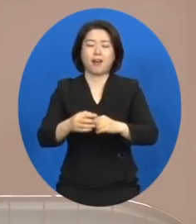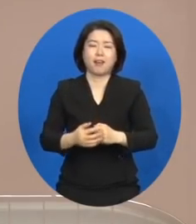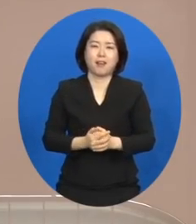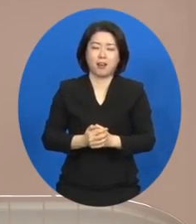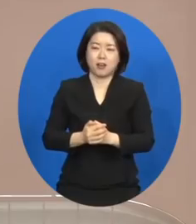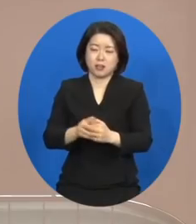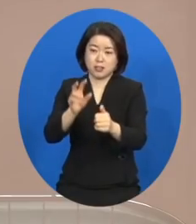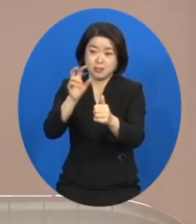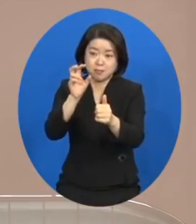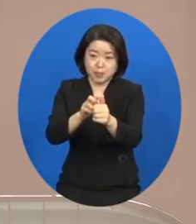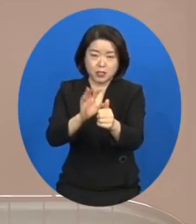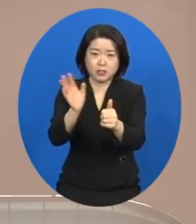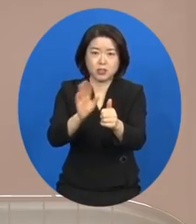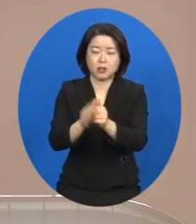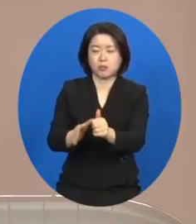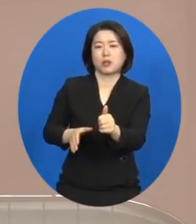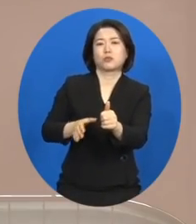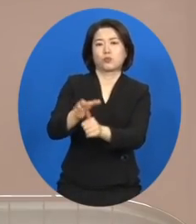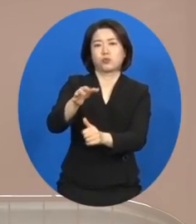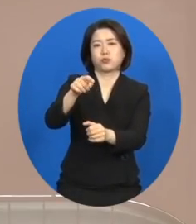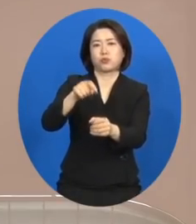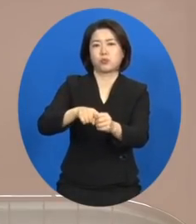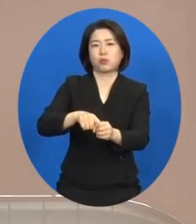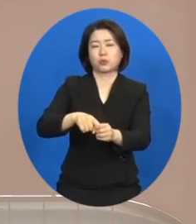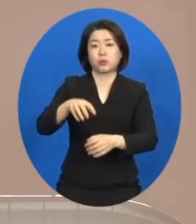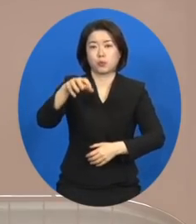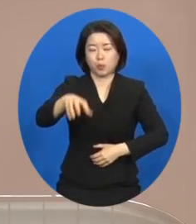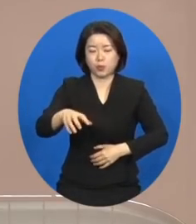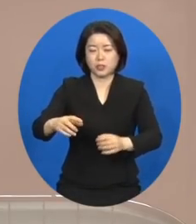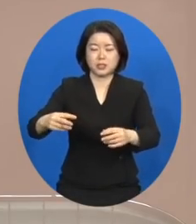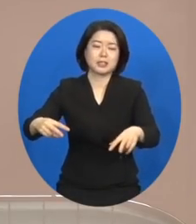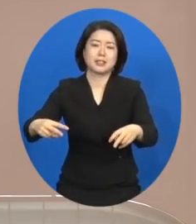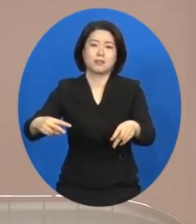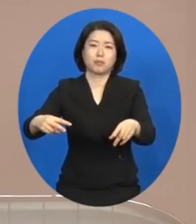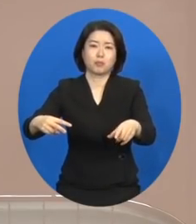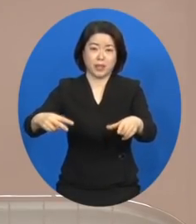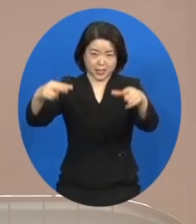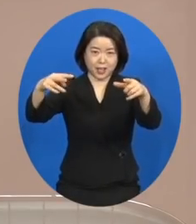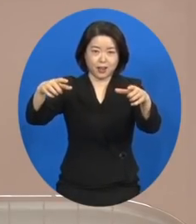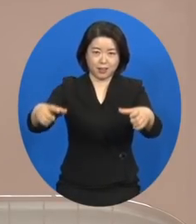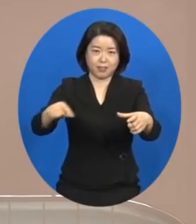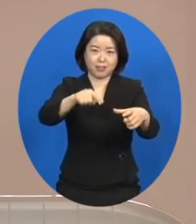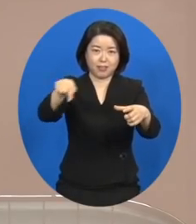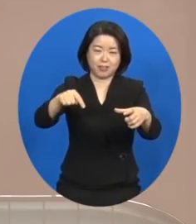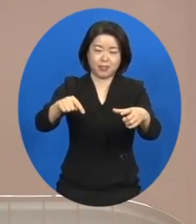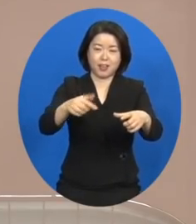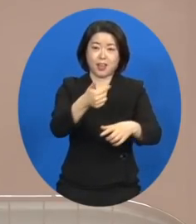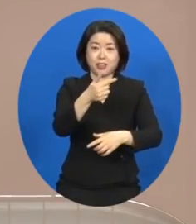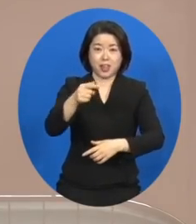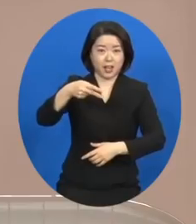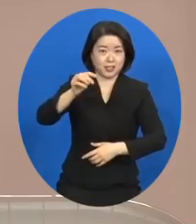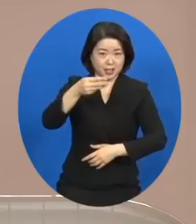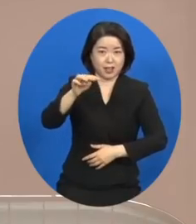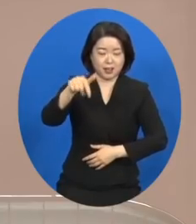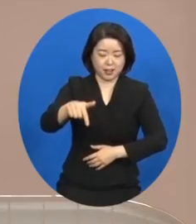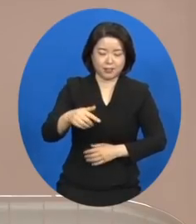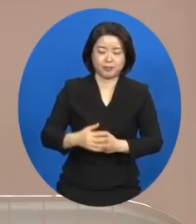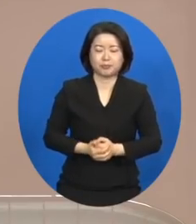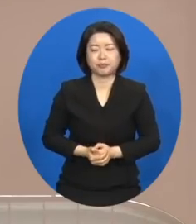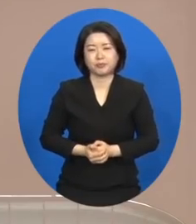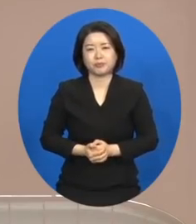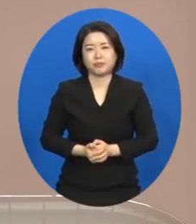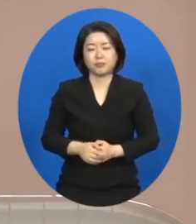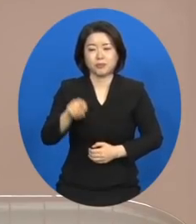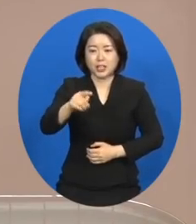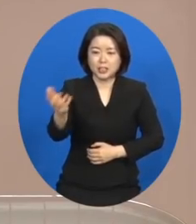예수님을 죽이려 했던 것이 바로 이 나사렛입니다. 그래서 이 나사렛에 이런 갈릴리 지역에 오면서